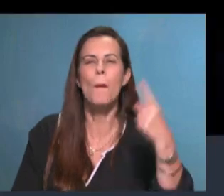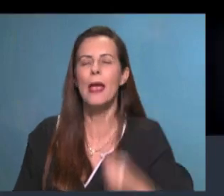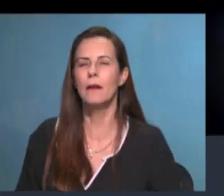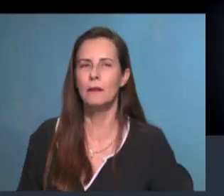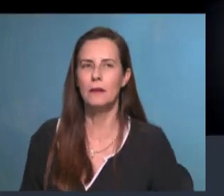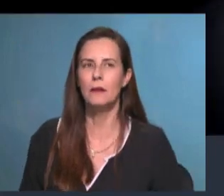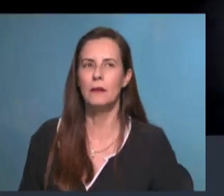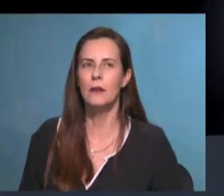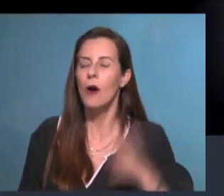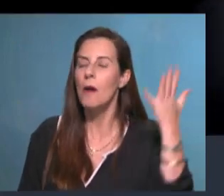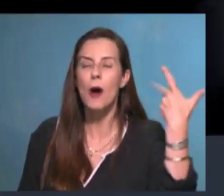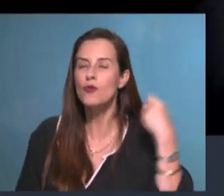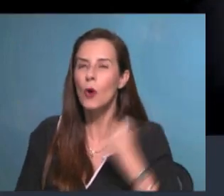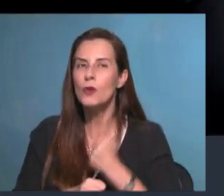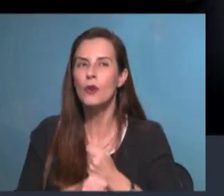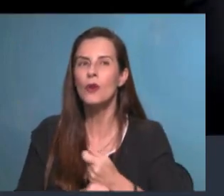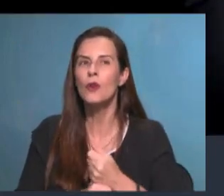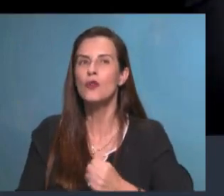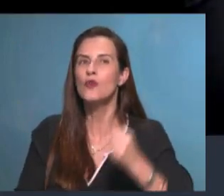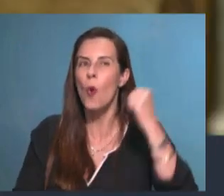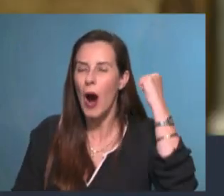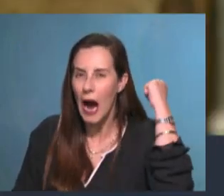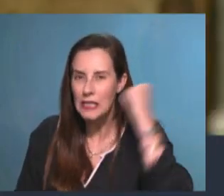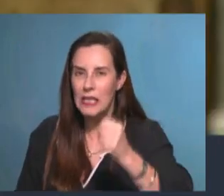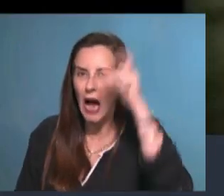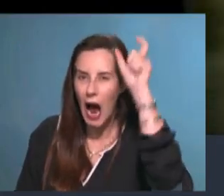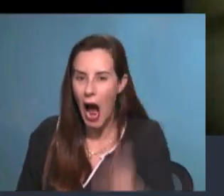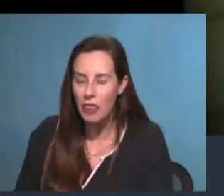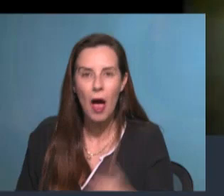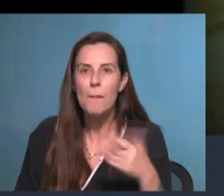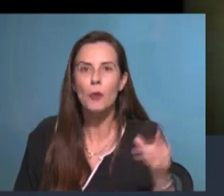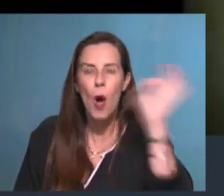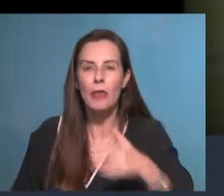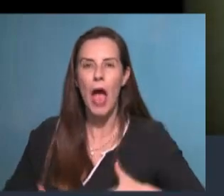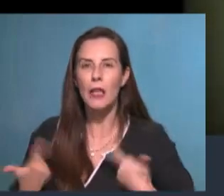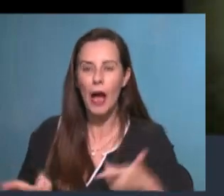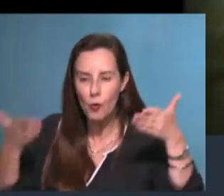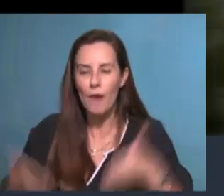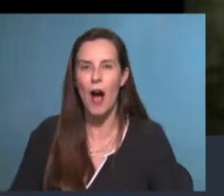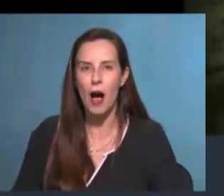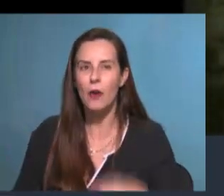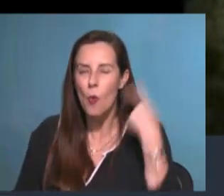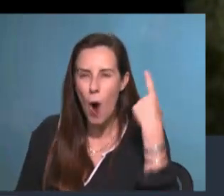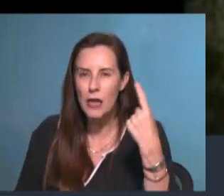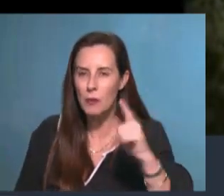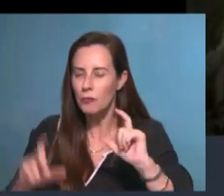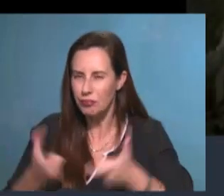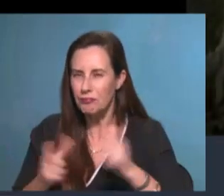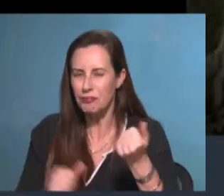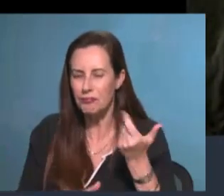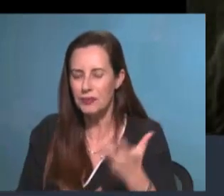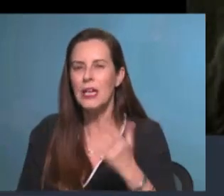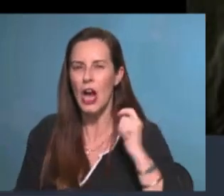רצח את הרצח של אותו אדם שהוא קבר בעודו בחיים. יחיא סינואר נעצר מספר פעמים על